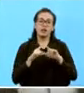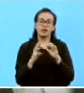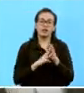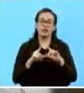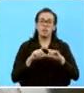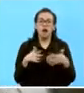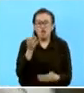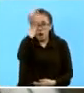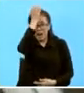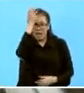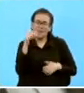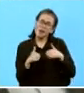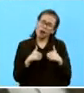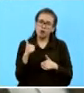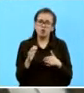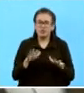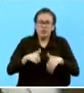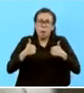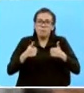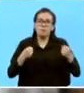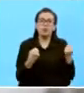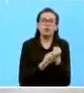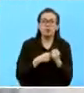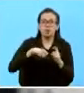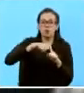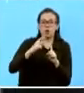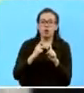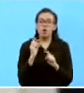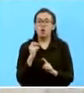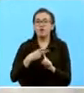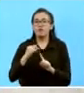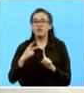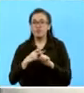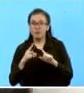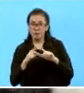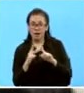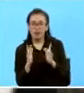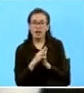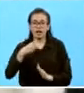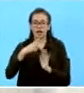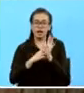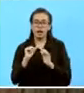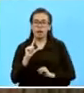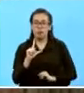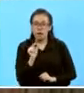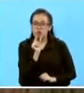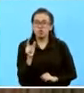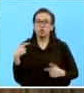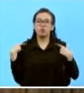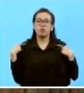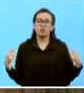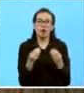Raja Dangdut itu menyatakan siap memenangkan pasangan Khofifah Indar Parawansa dan Emil Dardak sebagai gubernur dan wakil gubernur Jawa